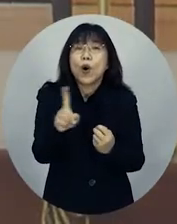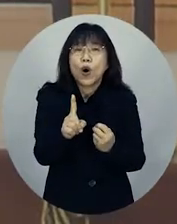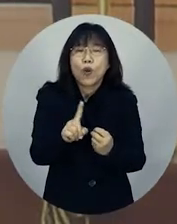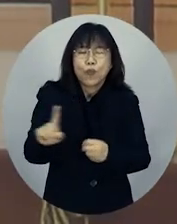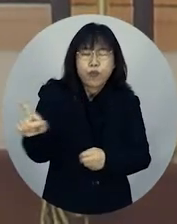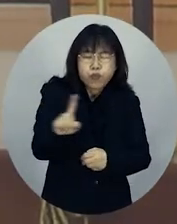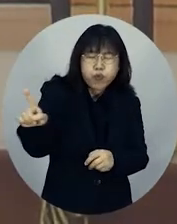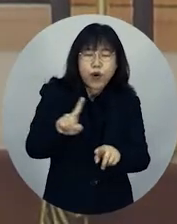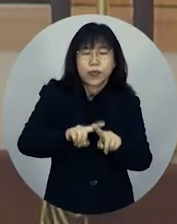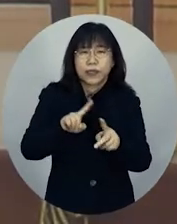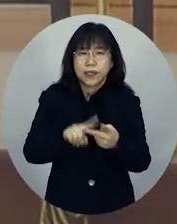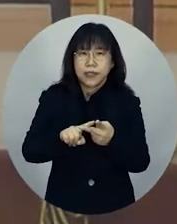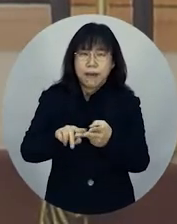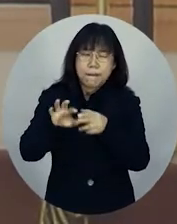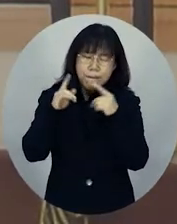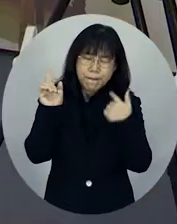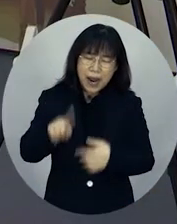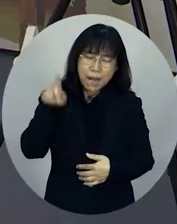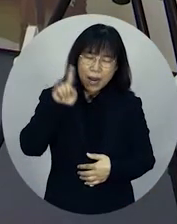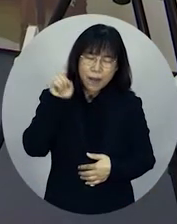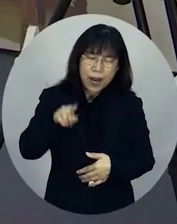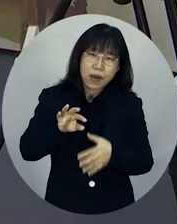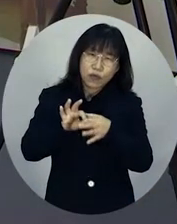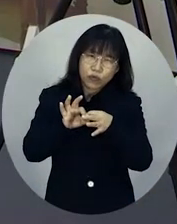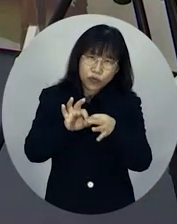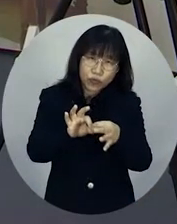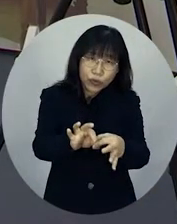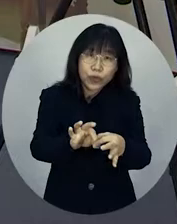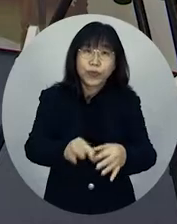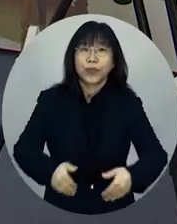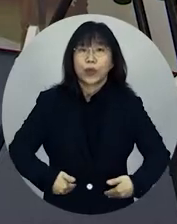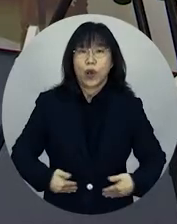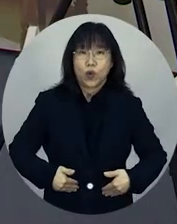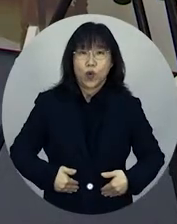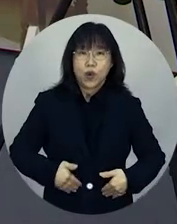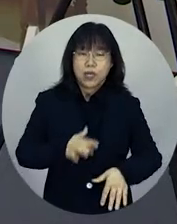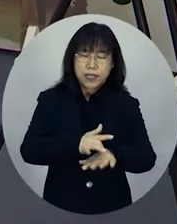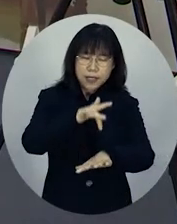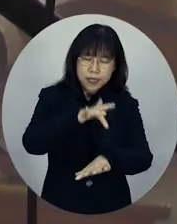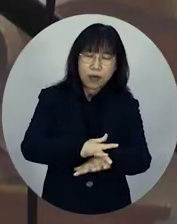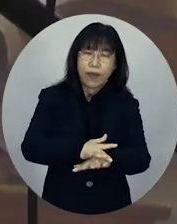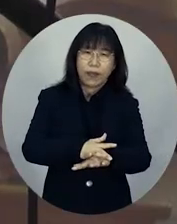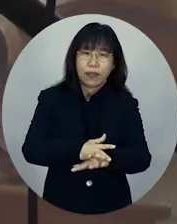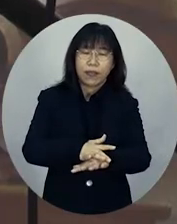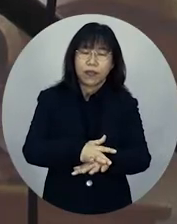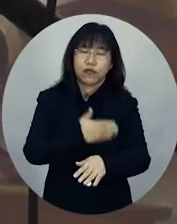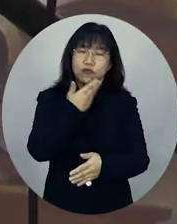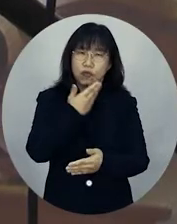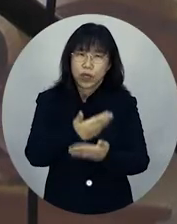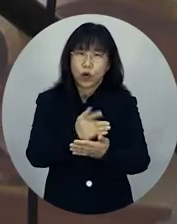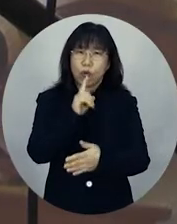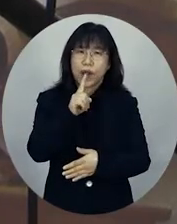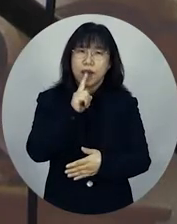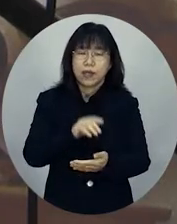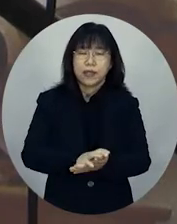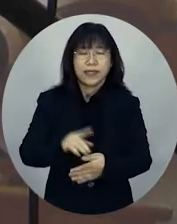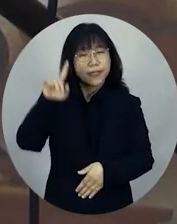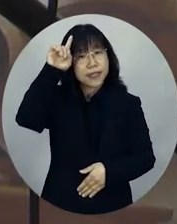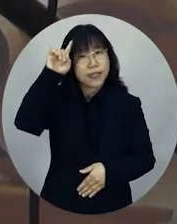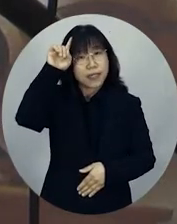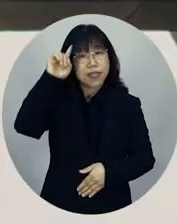극복하는 첫걸음으로 무슨 일이든 꾸준히 매일 실천하는 것을 강조하며 일상의 습관을 만들어야 한다고